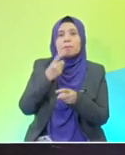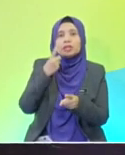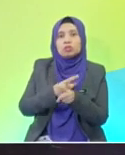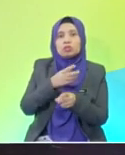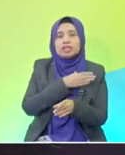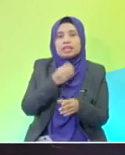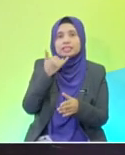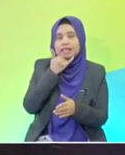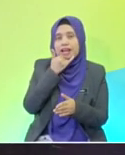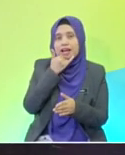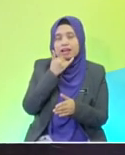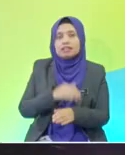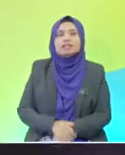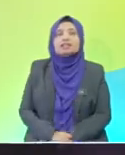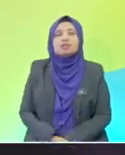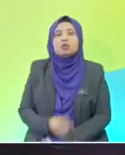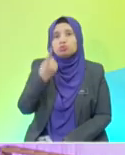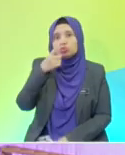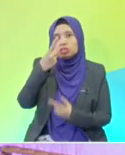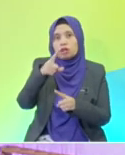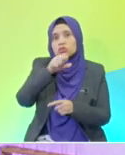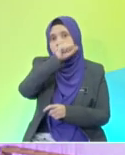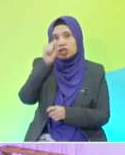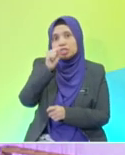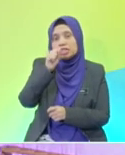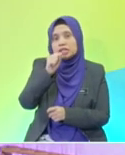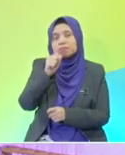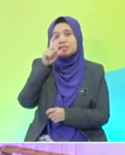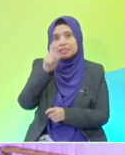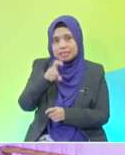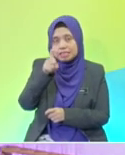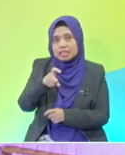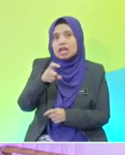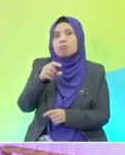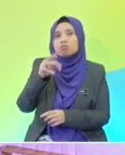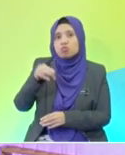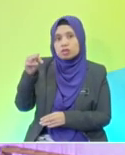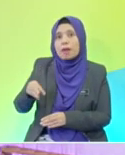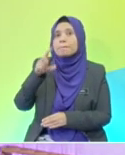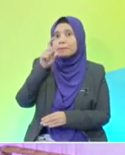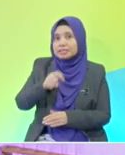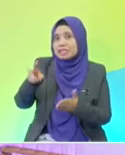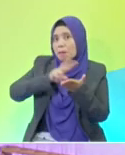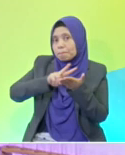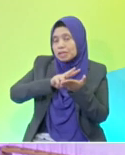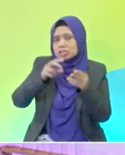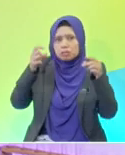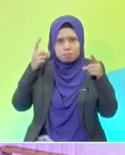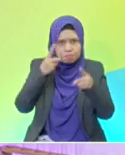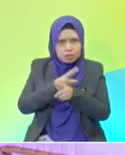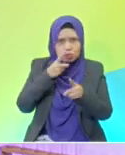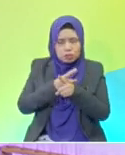salah betul ataupun salah untuk menjawab soal ini titik dia adalah Calung belum membaca dengan teliti setiap